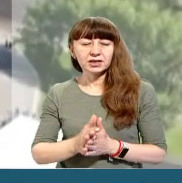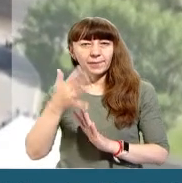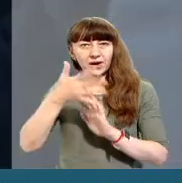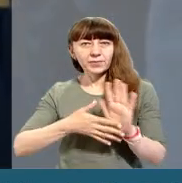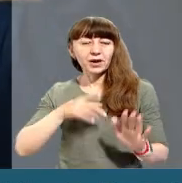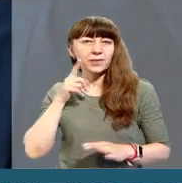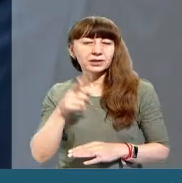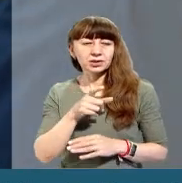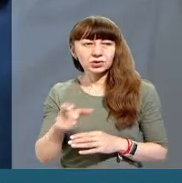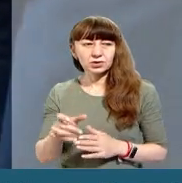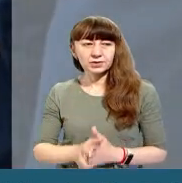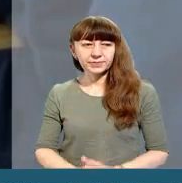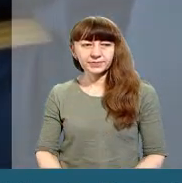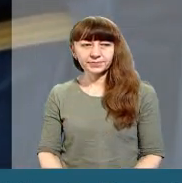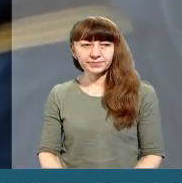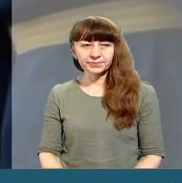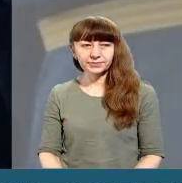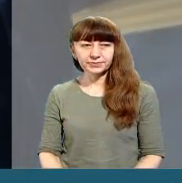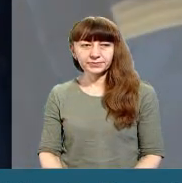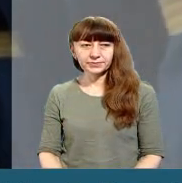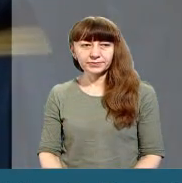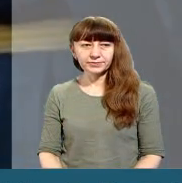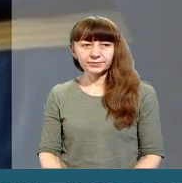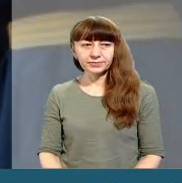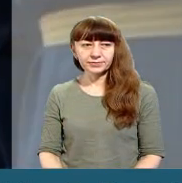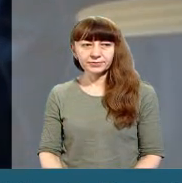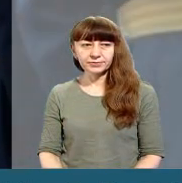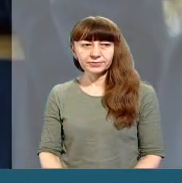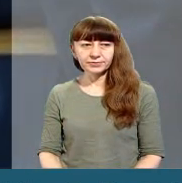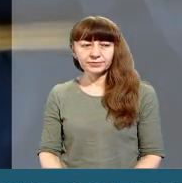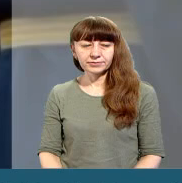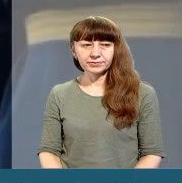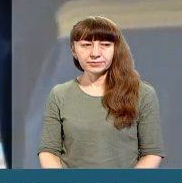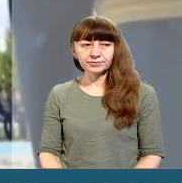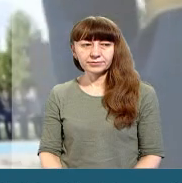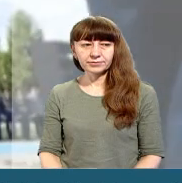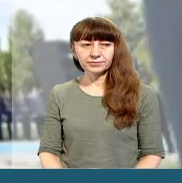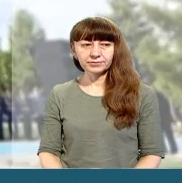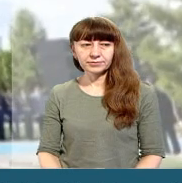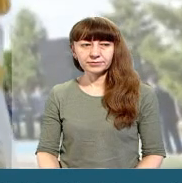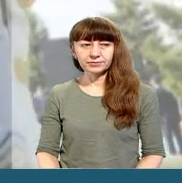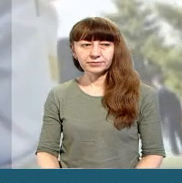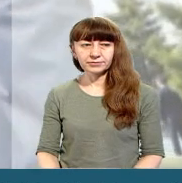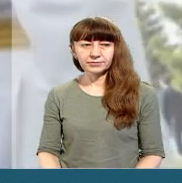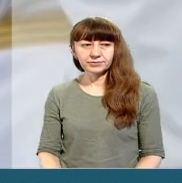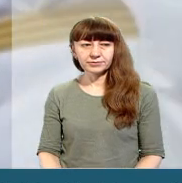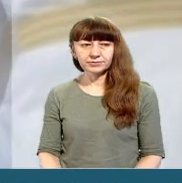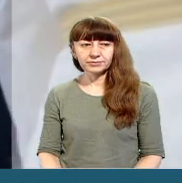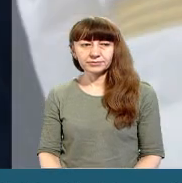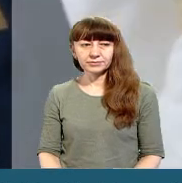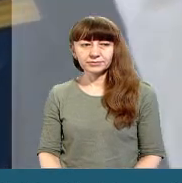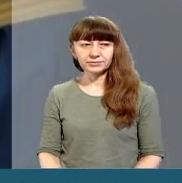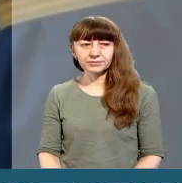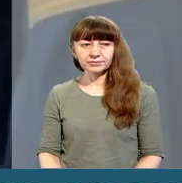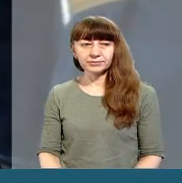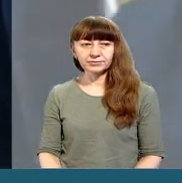экономикалық бағытымызды айқындадық. Сондай-ақ, жас ұрпақтың сана сезімін жаңғыртып, сапалы ұлт